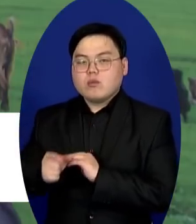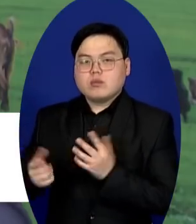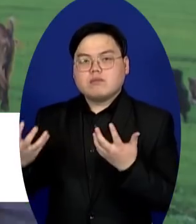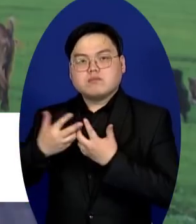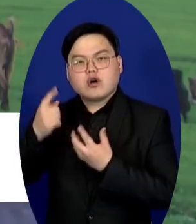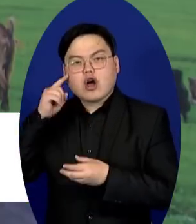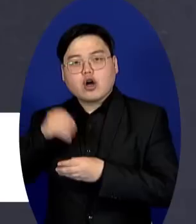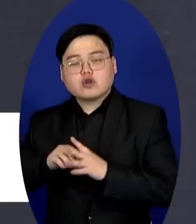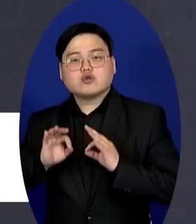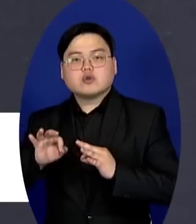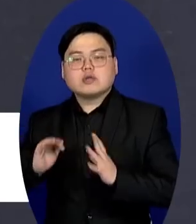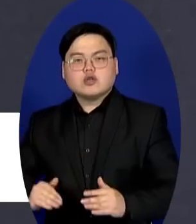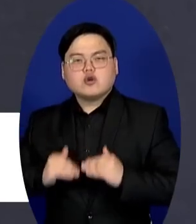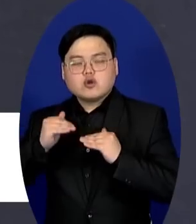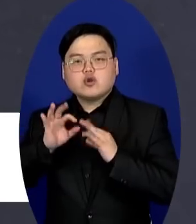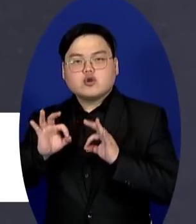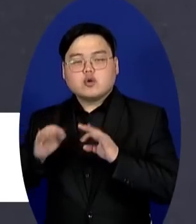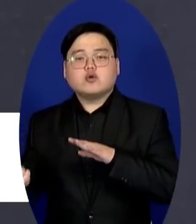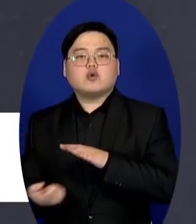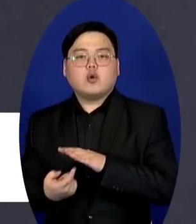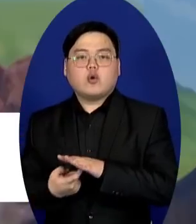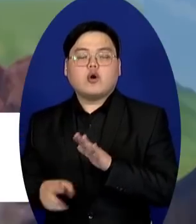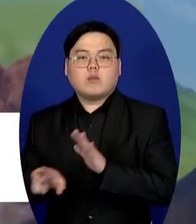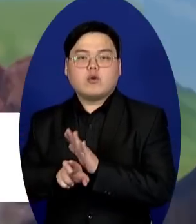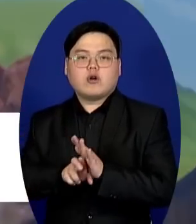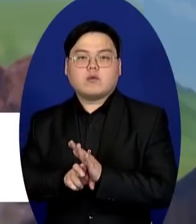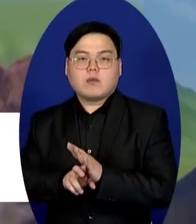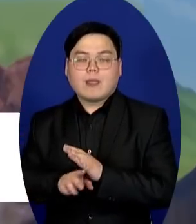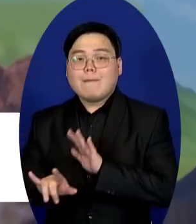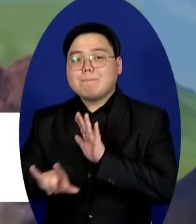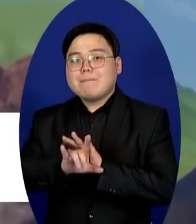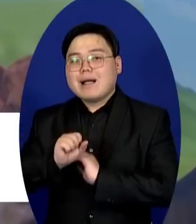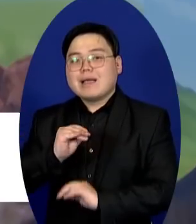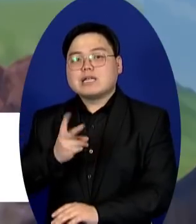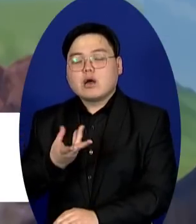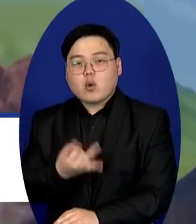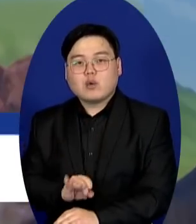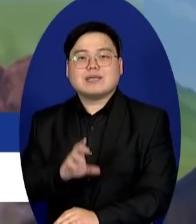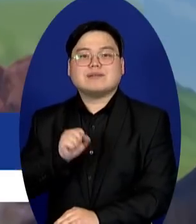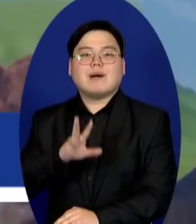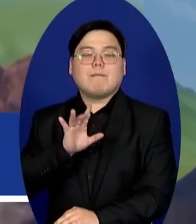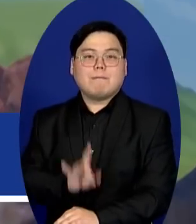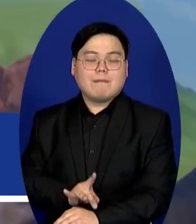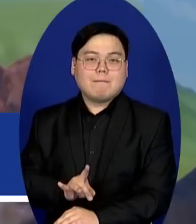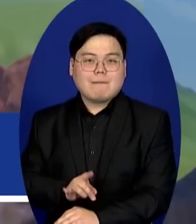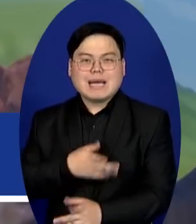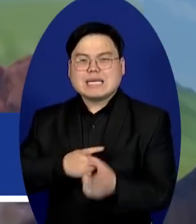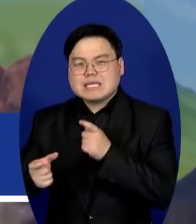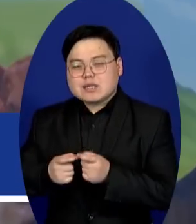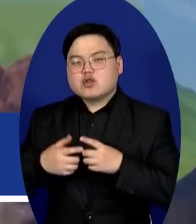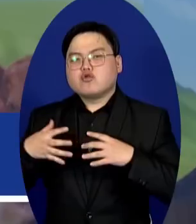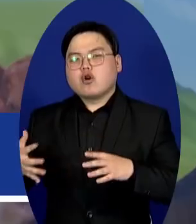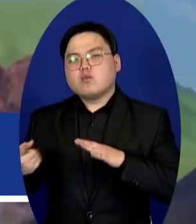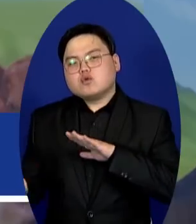ирэхээр энэ салбар өөрөө зөв хөгжих эхлэн тавигдана гэж бол бид нар үзэж байгаа. Яг мал аж ахуйн салбар маань бол өөрөө эдийн засгийн нэг том тулгуур багнуулах